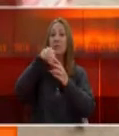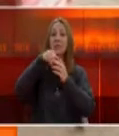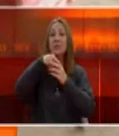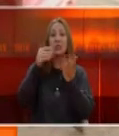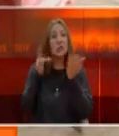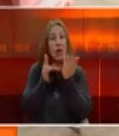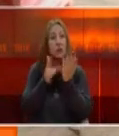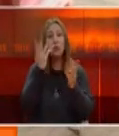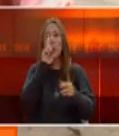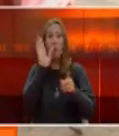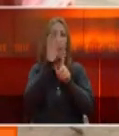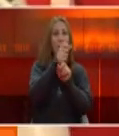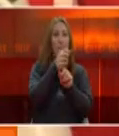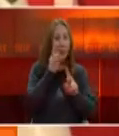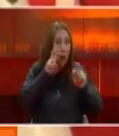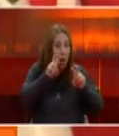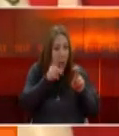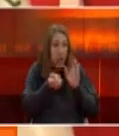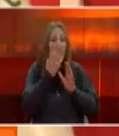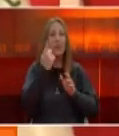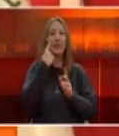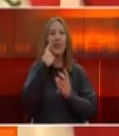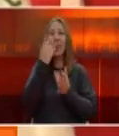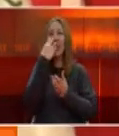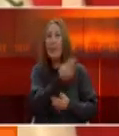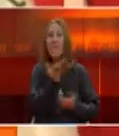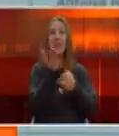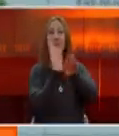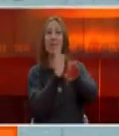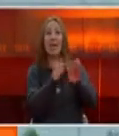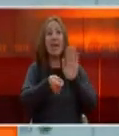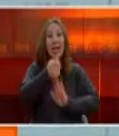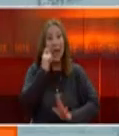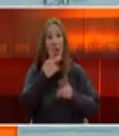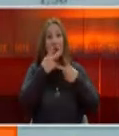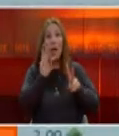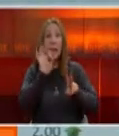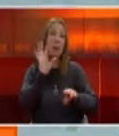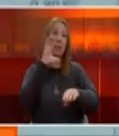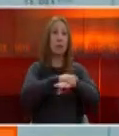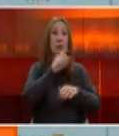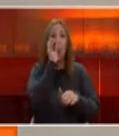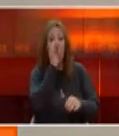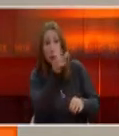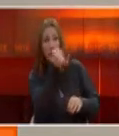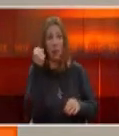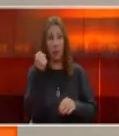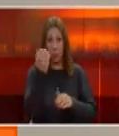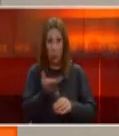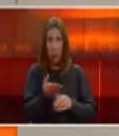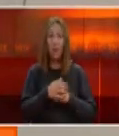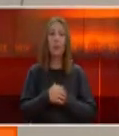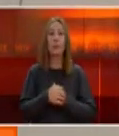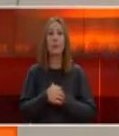çabuk ulaşabiliyorlar. Devlet bir hibe destek kredi açtığında onları daha çabuk bilgi